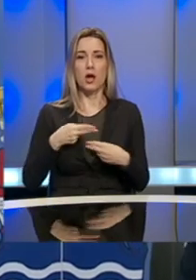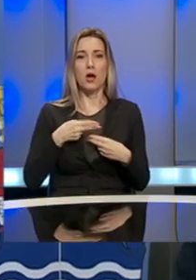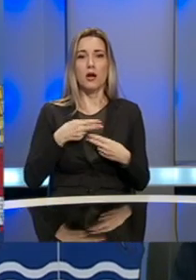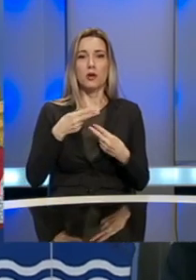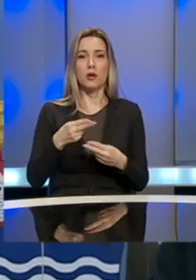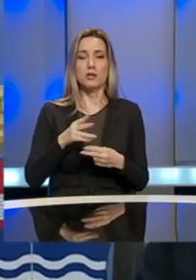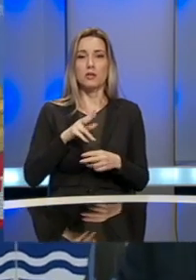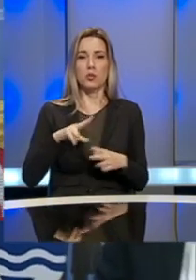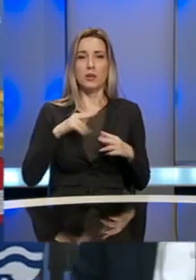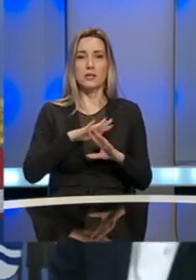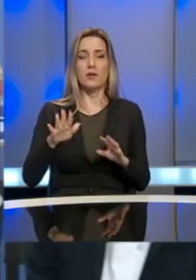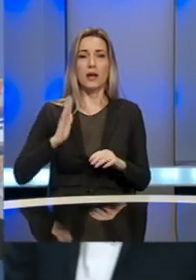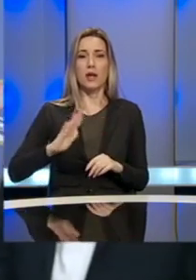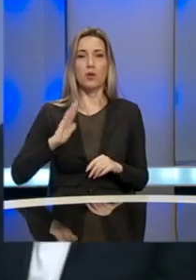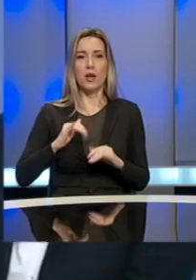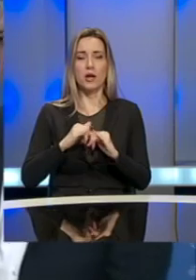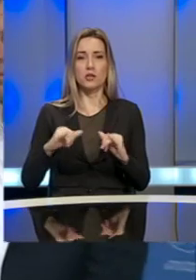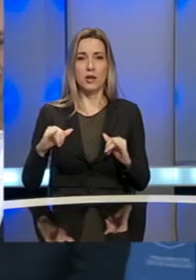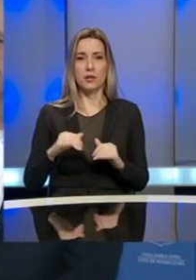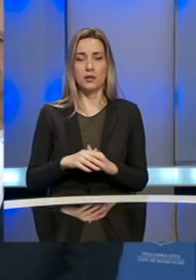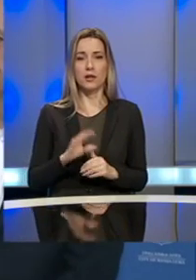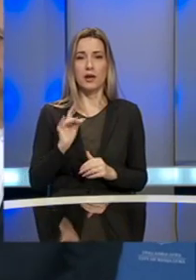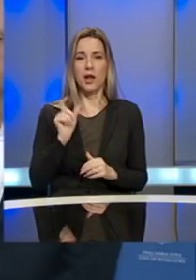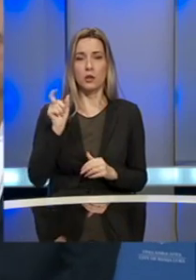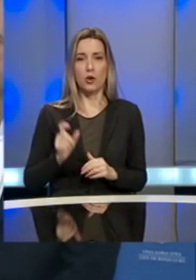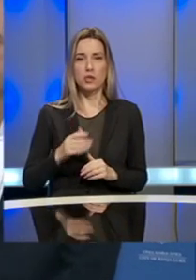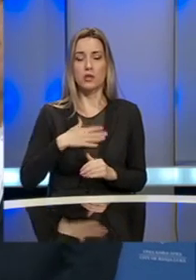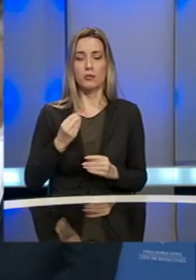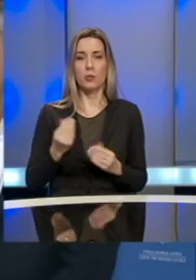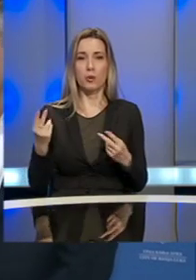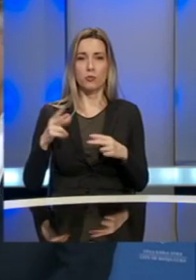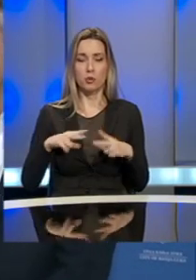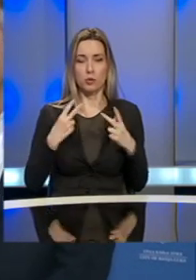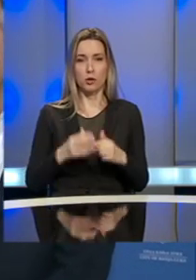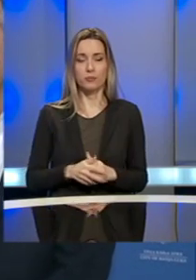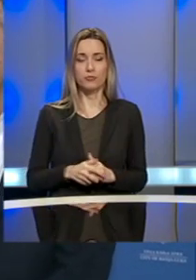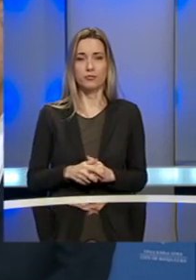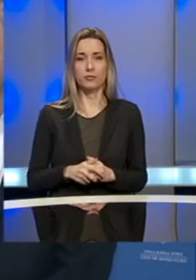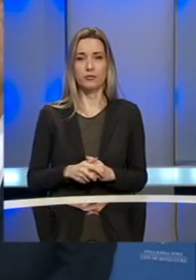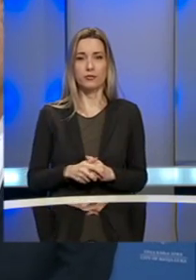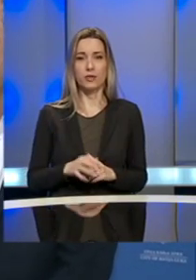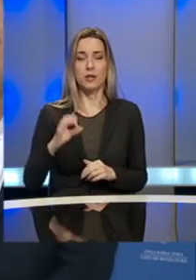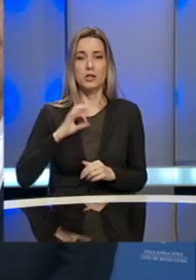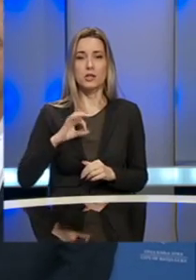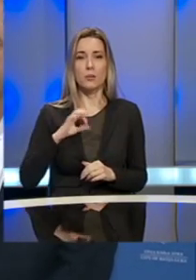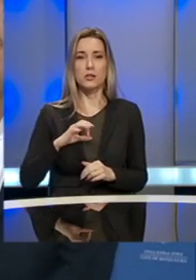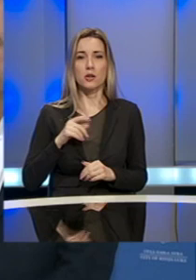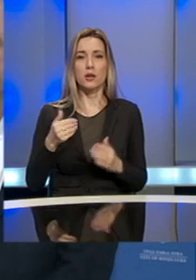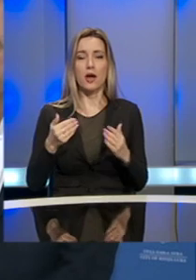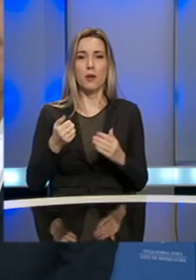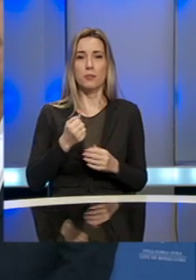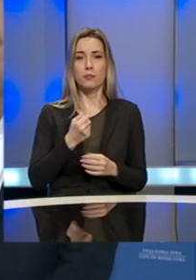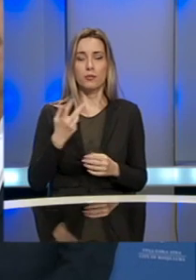za sve je gradonačelnik Banja Luke Igor Radojičić. Gospodine Radojičiću, želim vam dobro jutro. Dobro jutro. S obzirom na broj